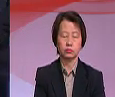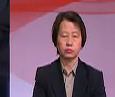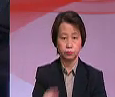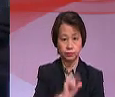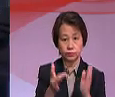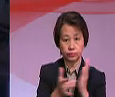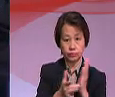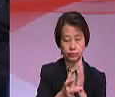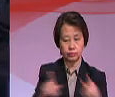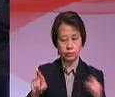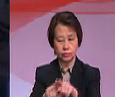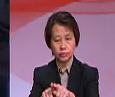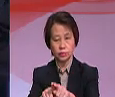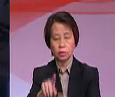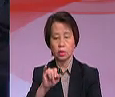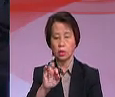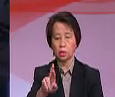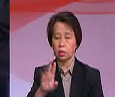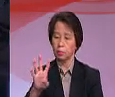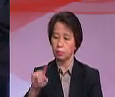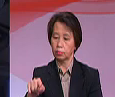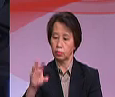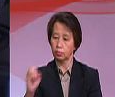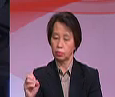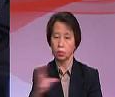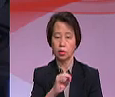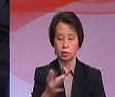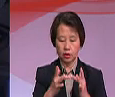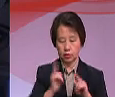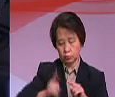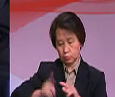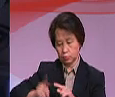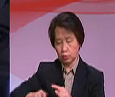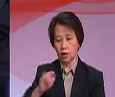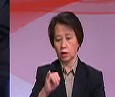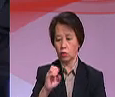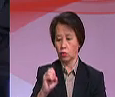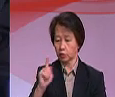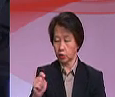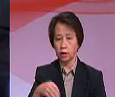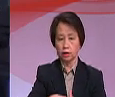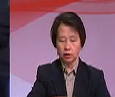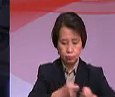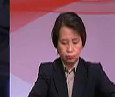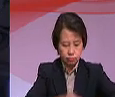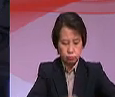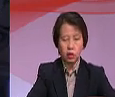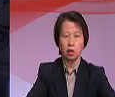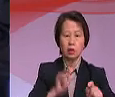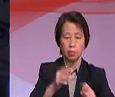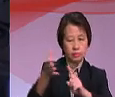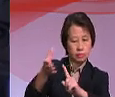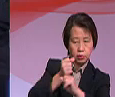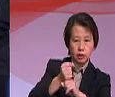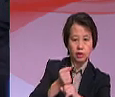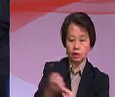Penggunaan teknologi selari revolusi industri 4.0 dan internet pelbagai benda IoT dalam pertanian antara hasrat yang ingin